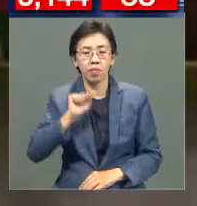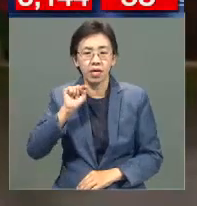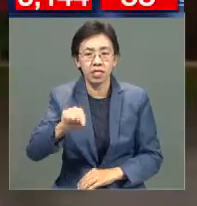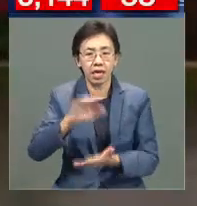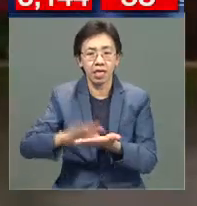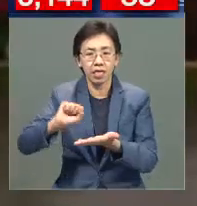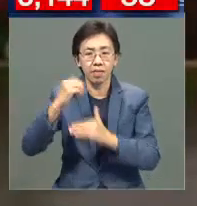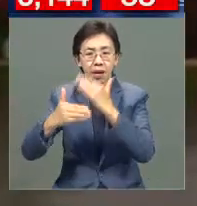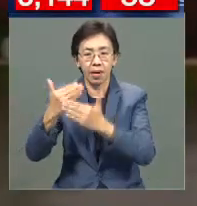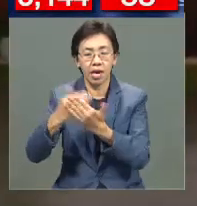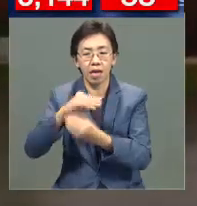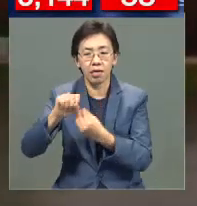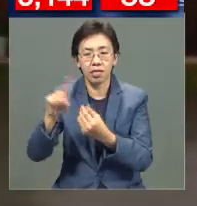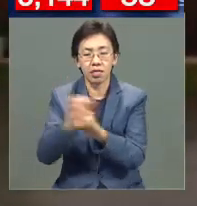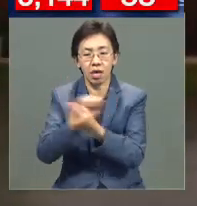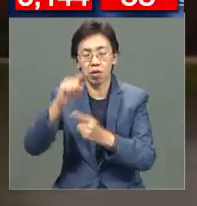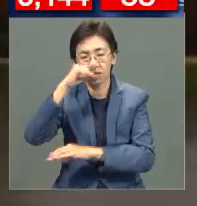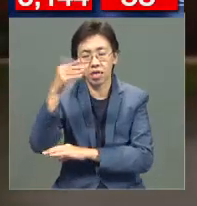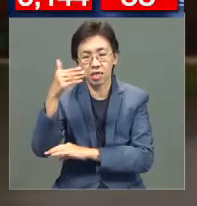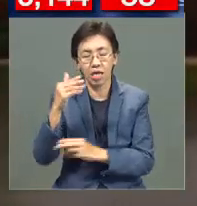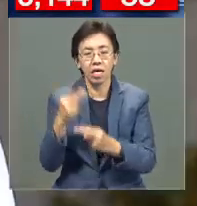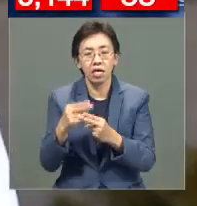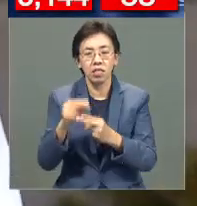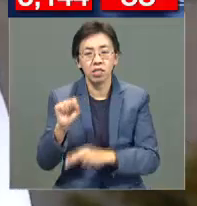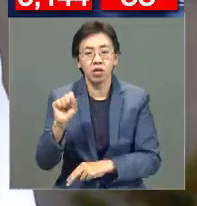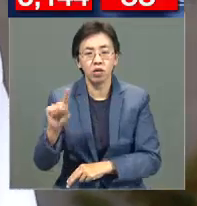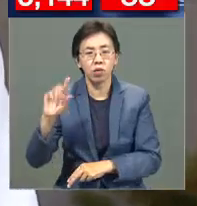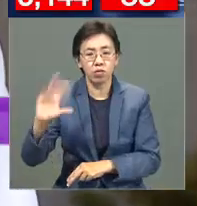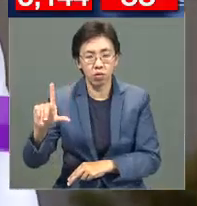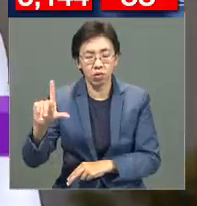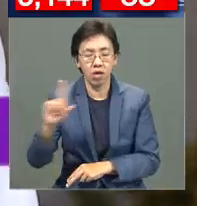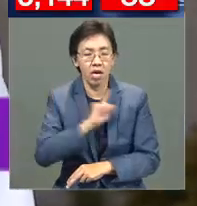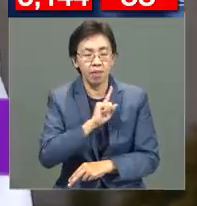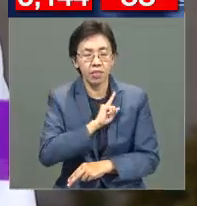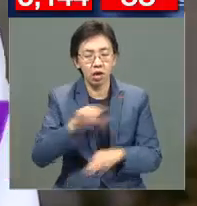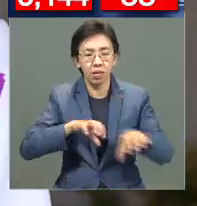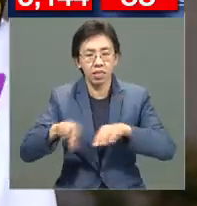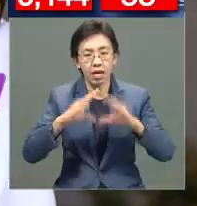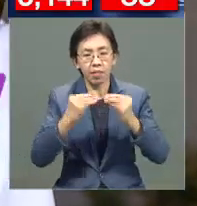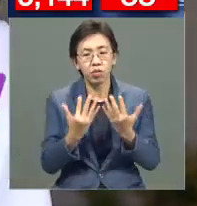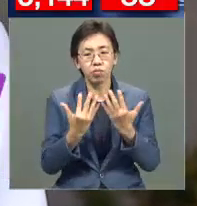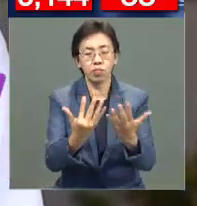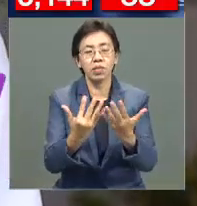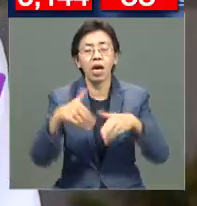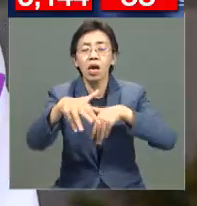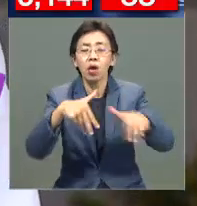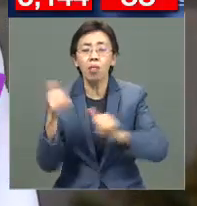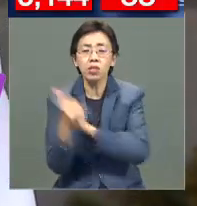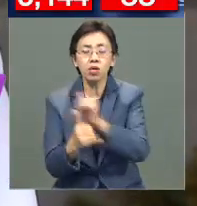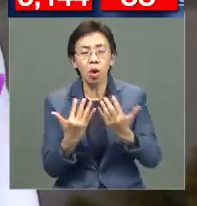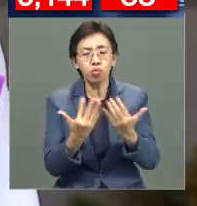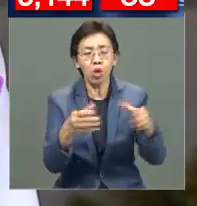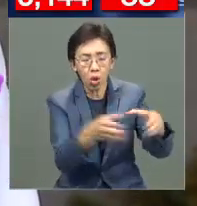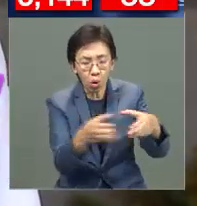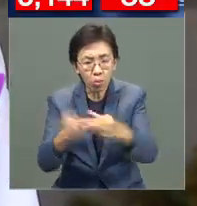พัฒนาการเศรษฐกิจและสังคมแห่งชาติหรือว่าสสช.หรือว่าสภาพัฒน์เนี่ยนะครับเปิดเวทีย่อยรับฟังความคิดเห็นของประชาชน